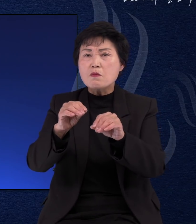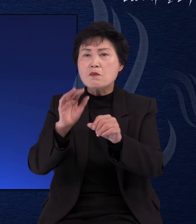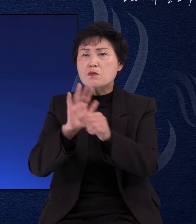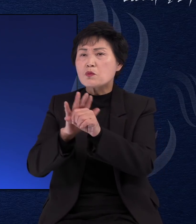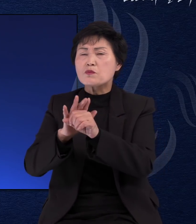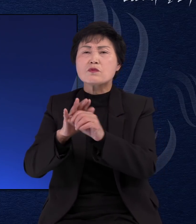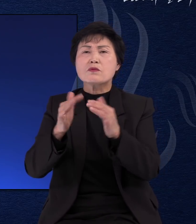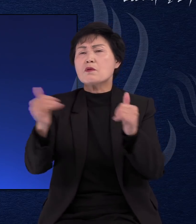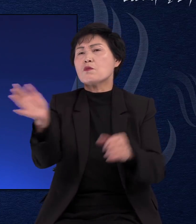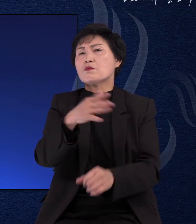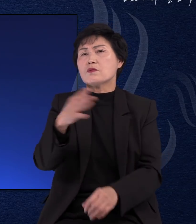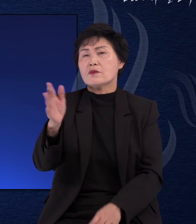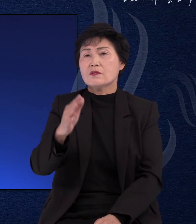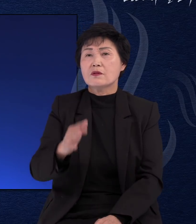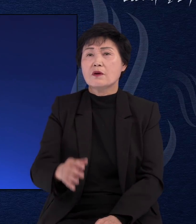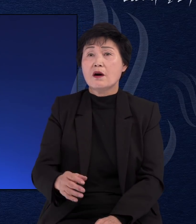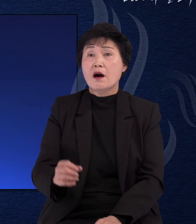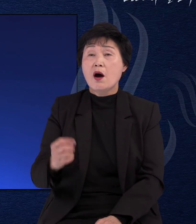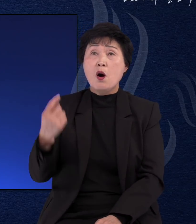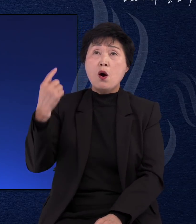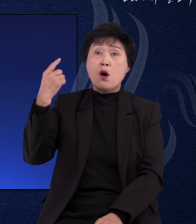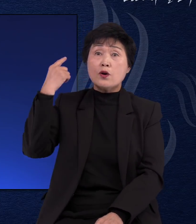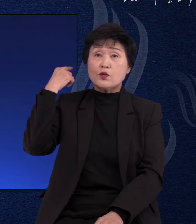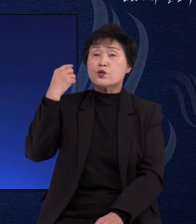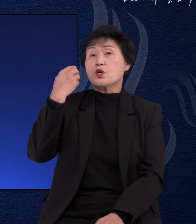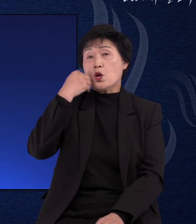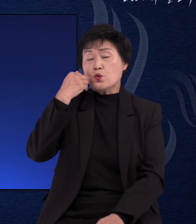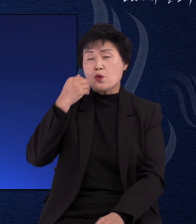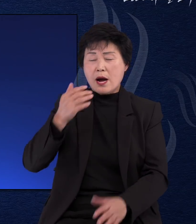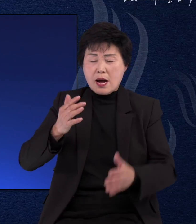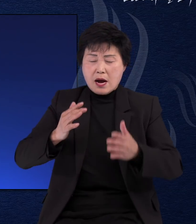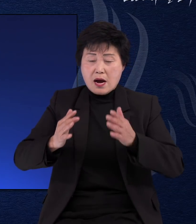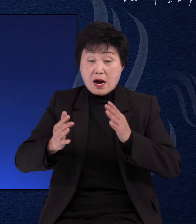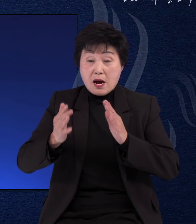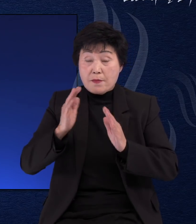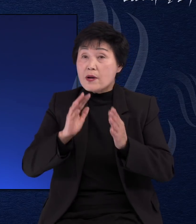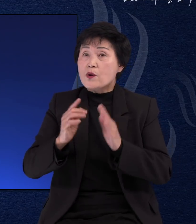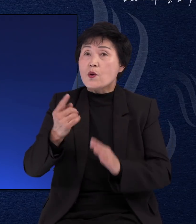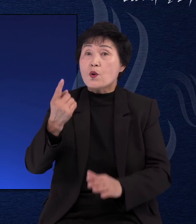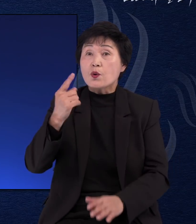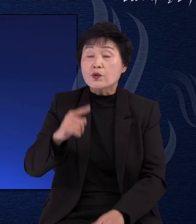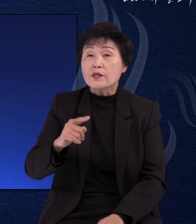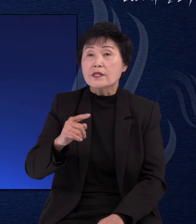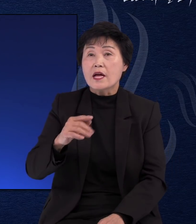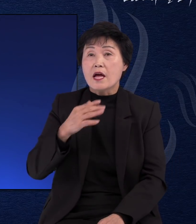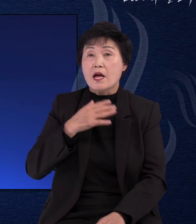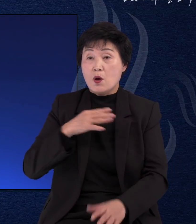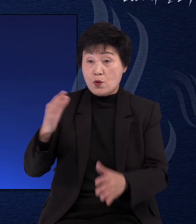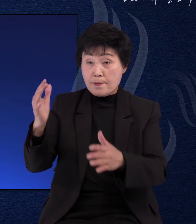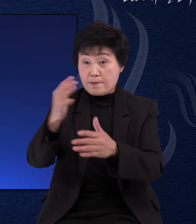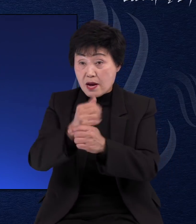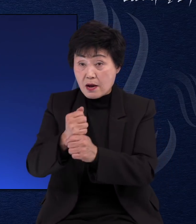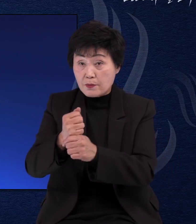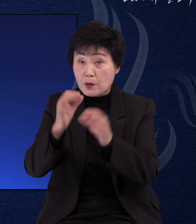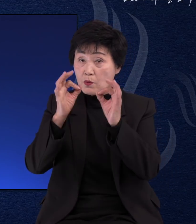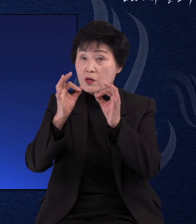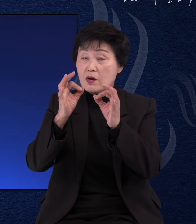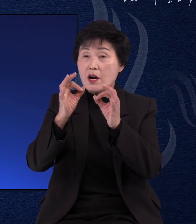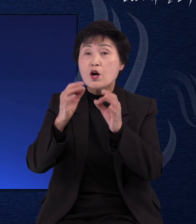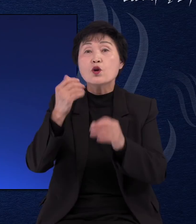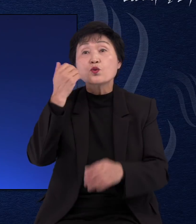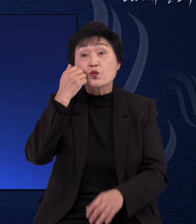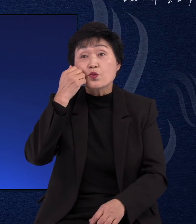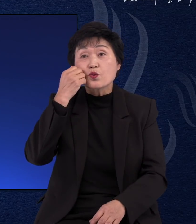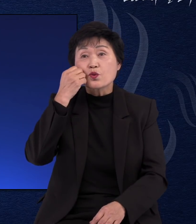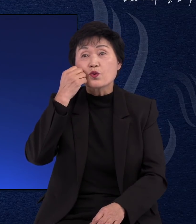어떡하나 하는데 저 뒤쪽에서 한 명이 막 달려오는데 맞은편 손을 꽉 잡는데 보니까 그 형님이